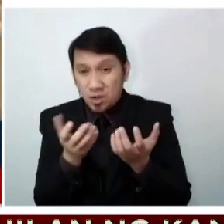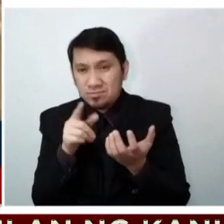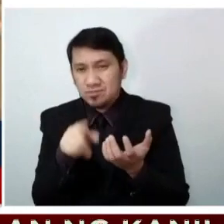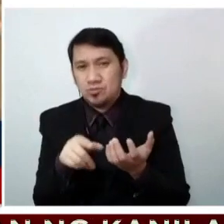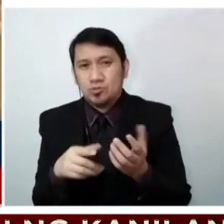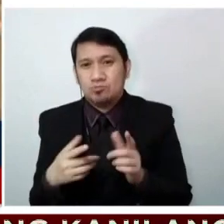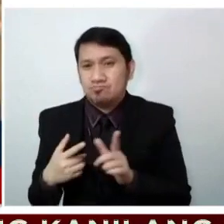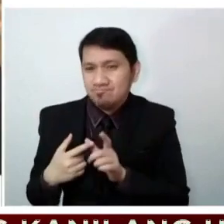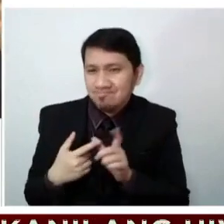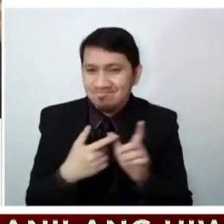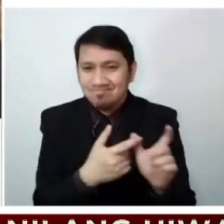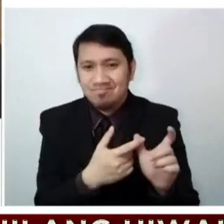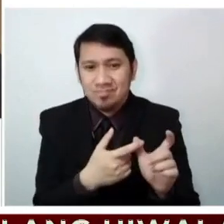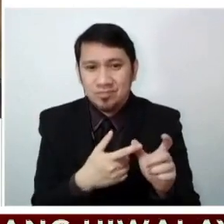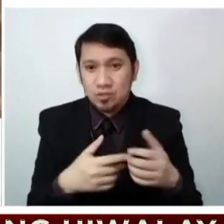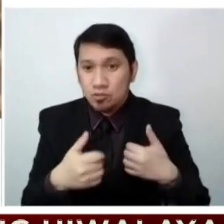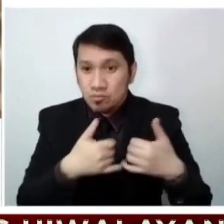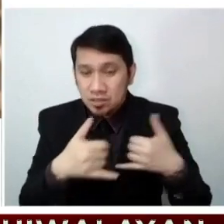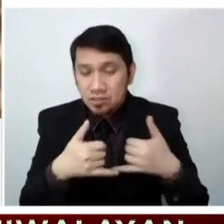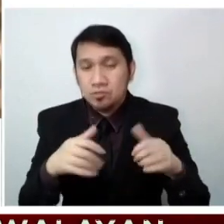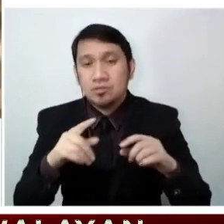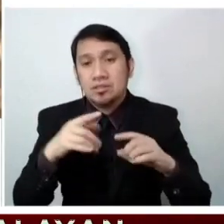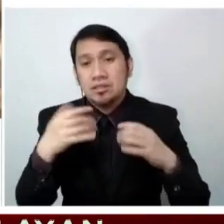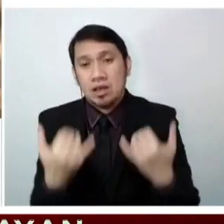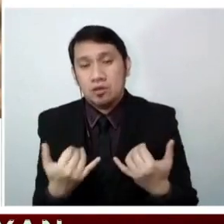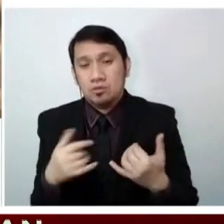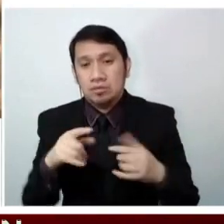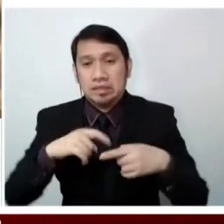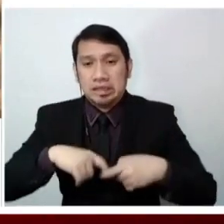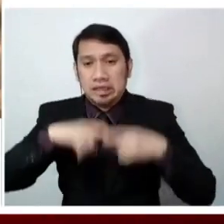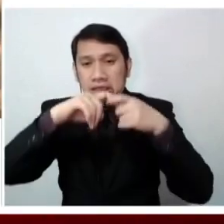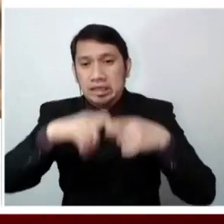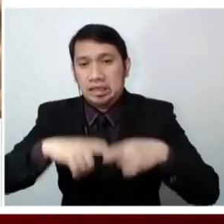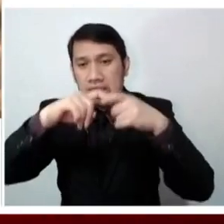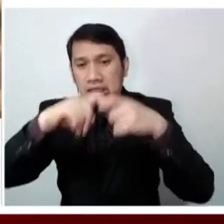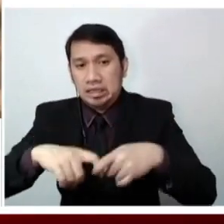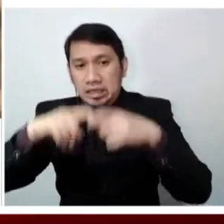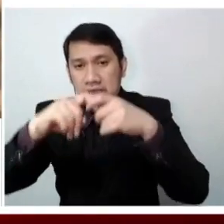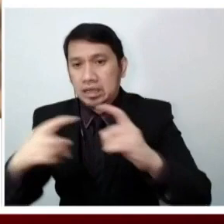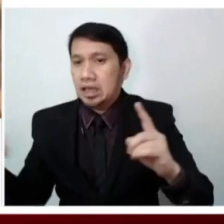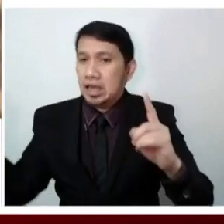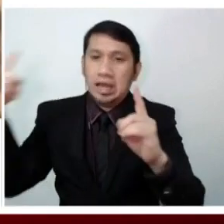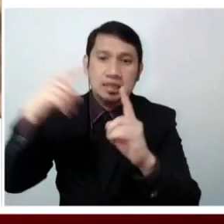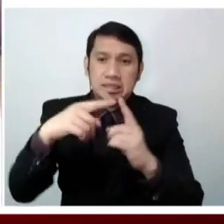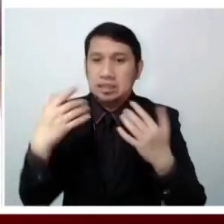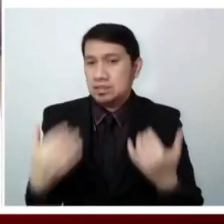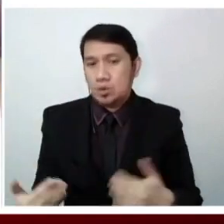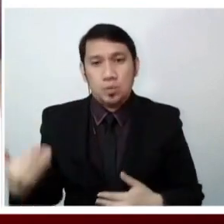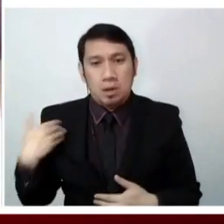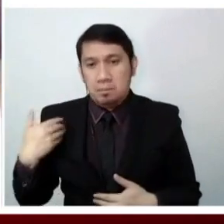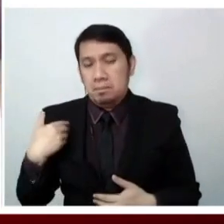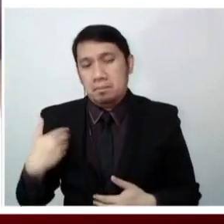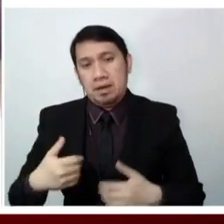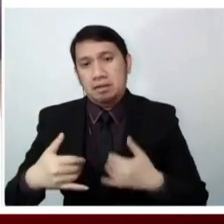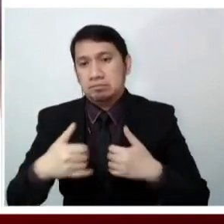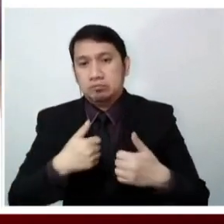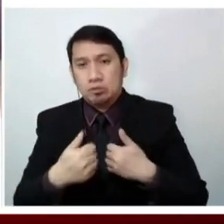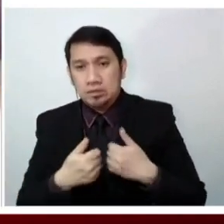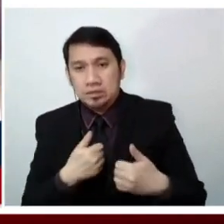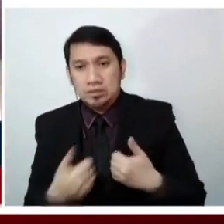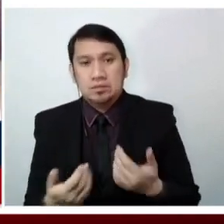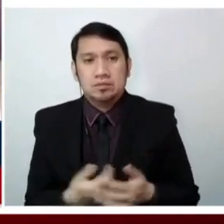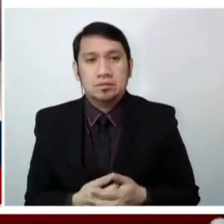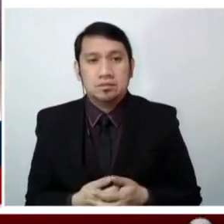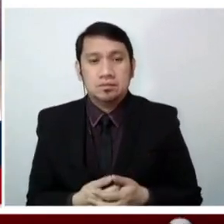and field. Nagkaroon ng pandemic, na-cancel nang na-cancel hanggang sa up to now, hindi na po makakapaglaro pa. I feel more protected